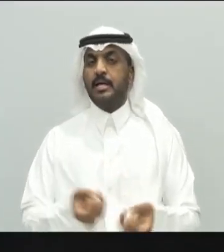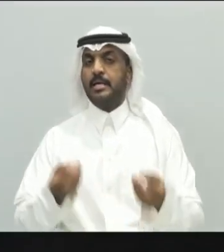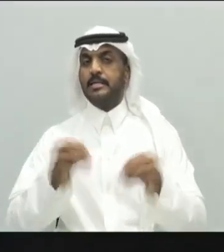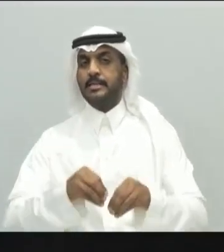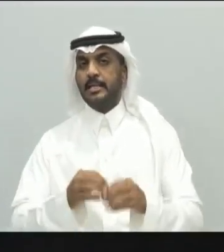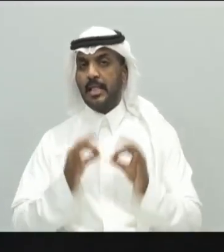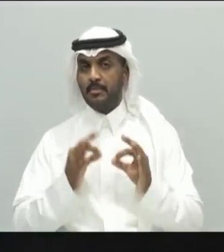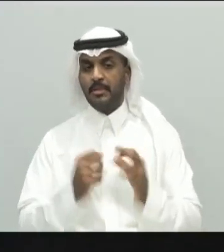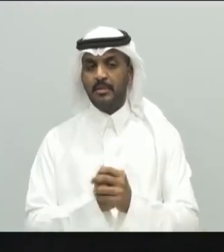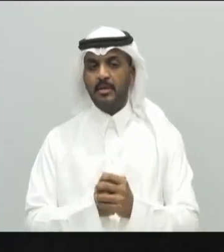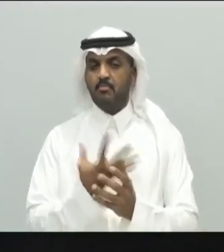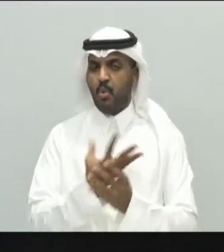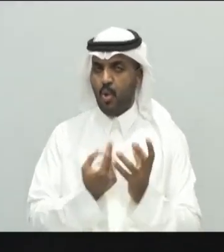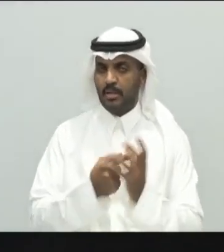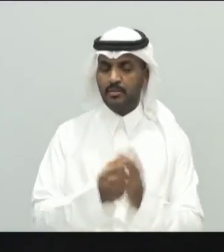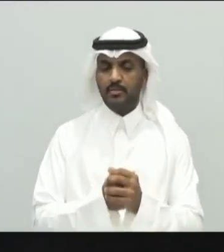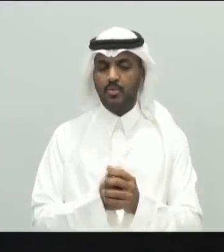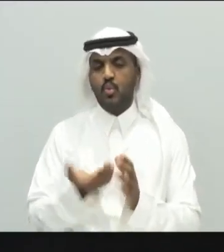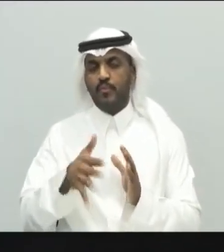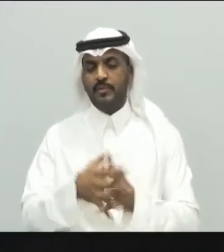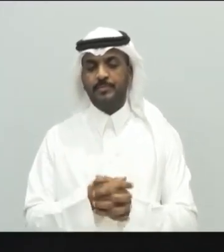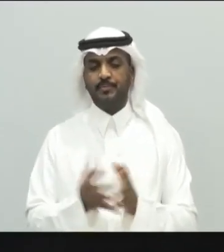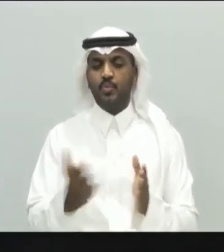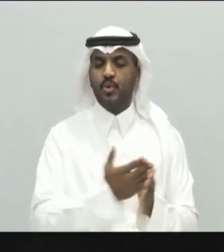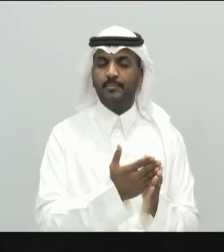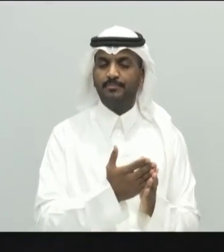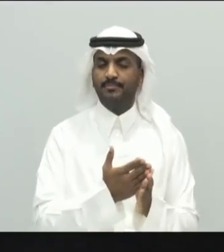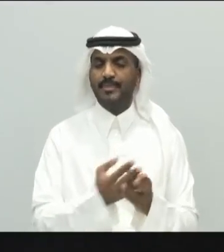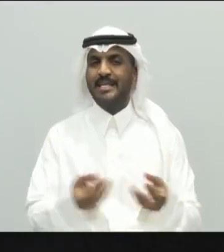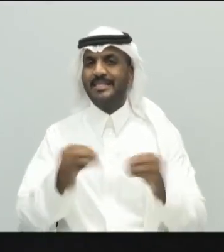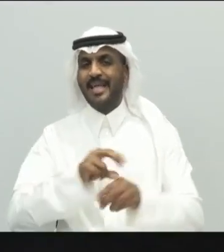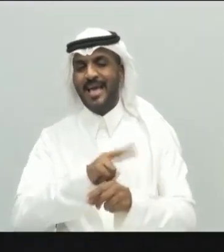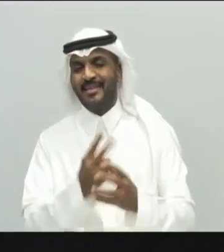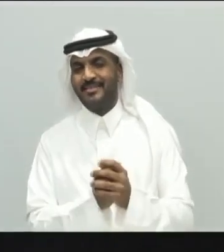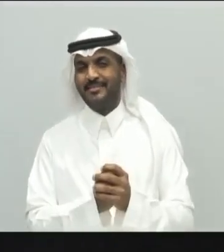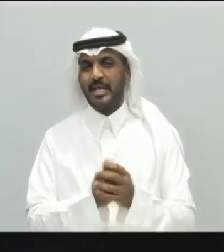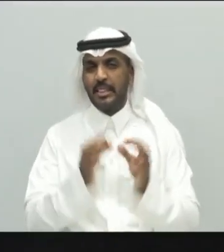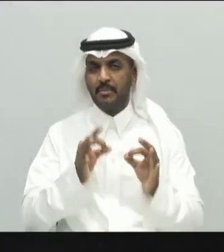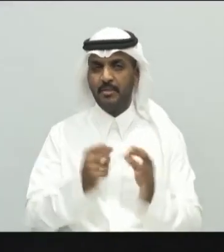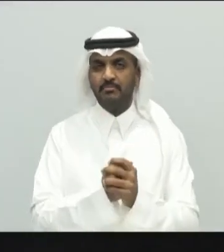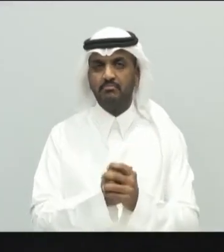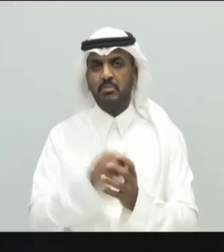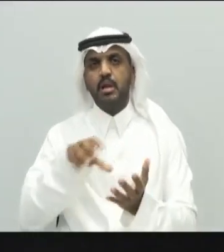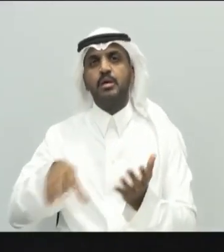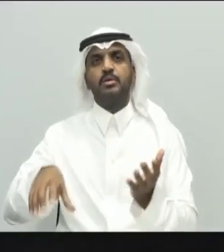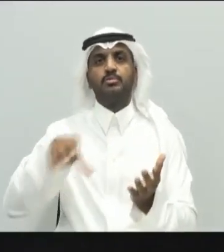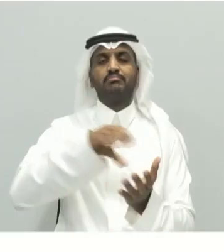الطبيعيه اللي هي المواليد والوفيات والزياده غير الطبيعيه اللي هي